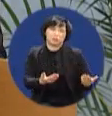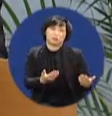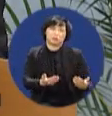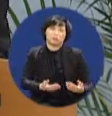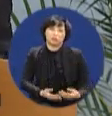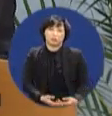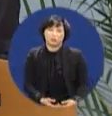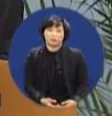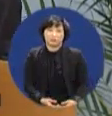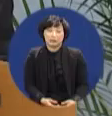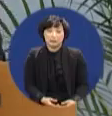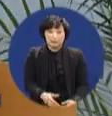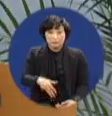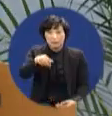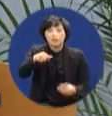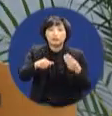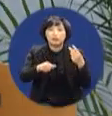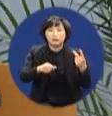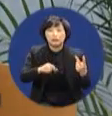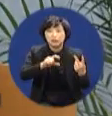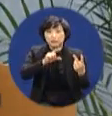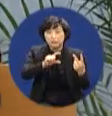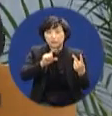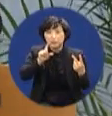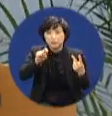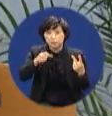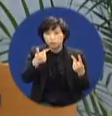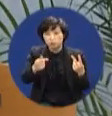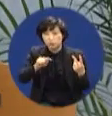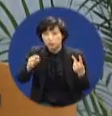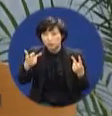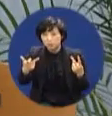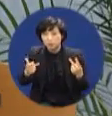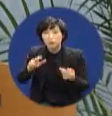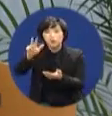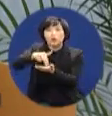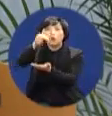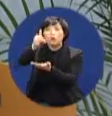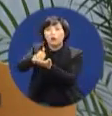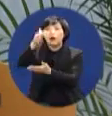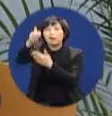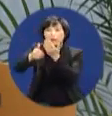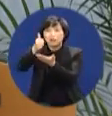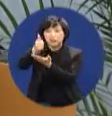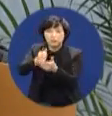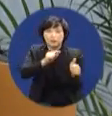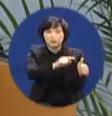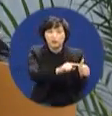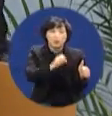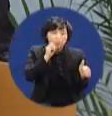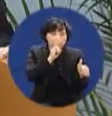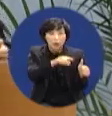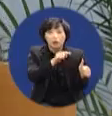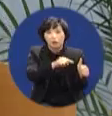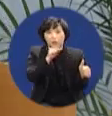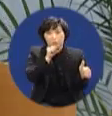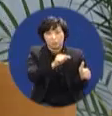어찌하겠는가? 창세기 2장 16절로 17절에 여호와 하나님이 그 사람에게 명하여